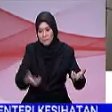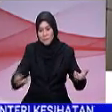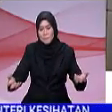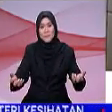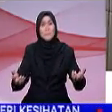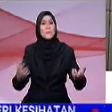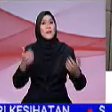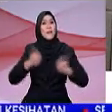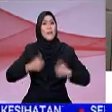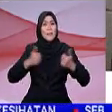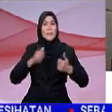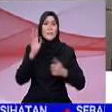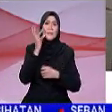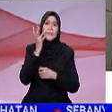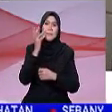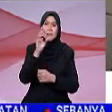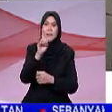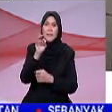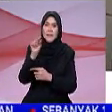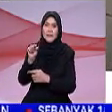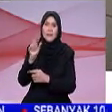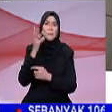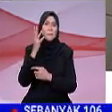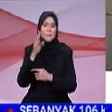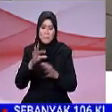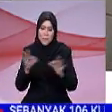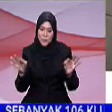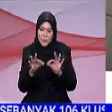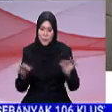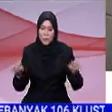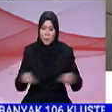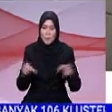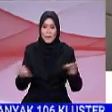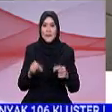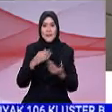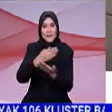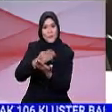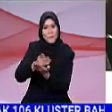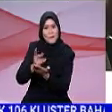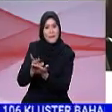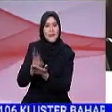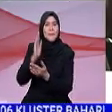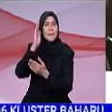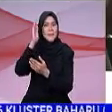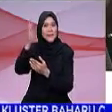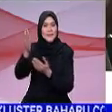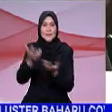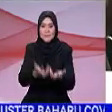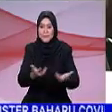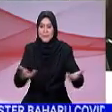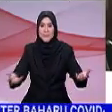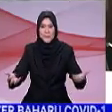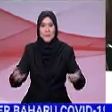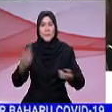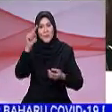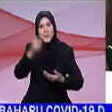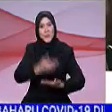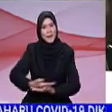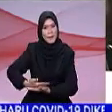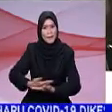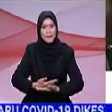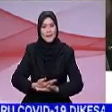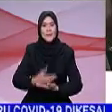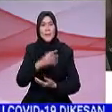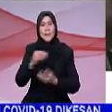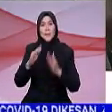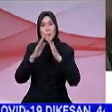raya seperti nasi dagang, bihun goreng dan ketupat tetap disajikan untuk anak-anak yang tinggal berdekatan selain